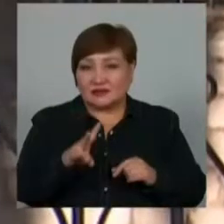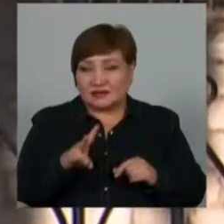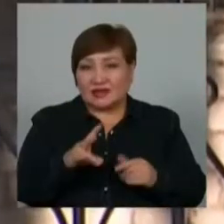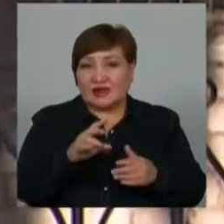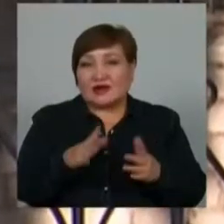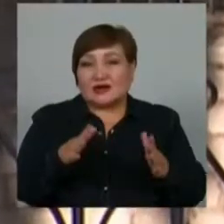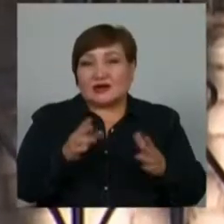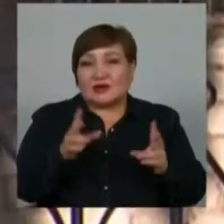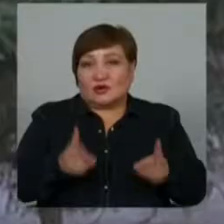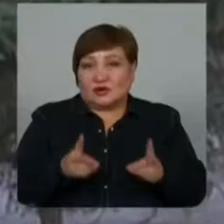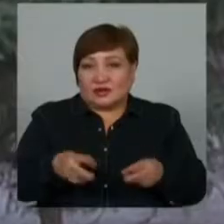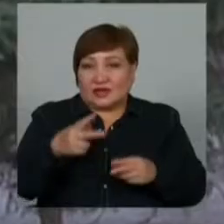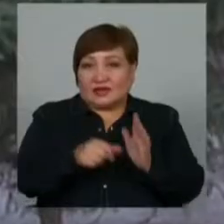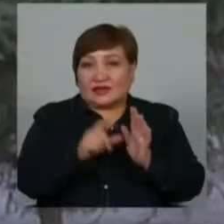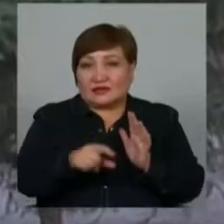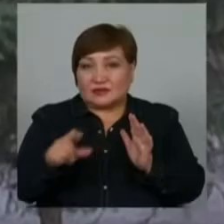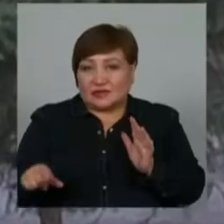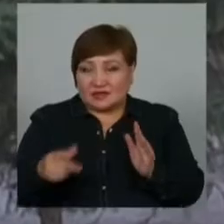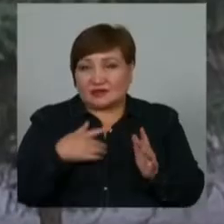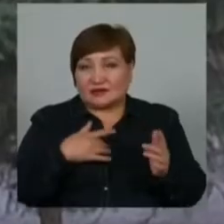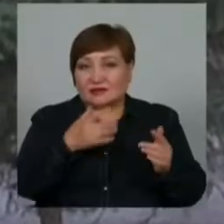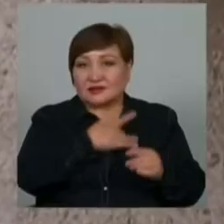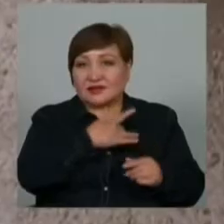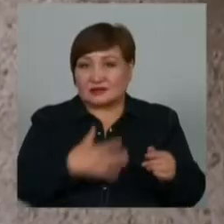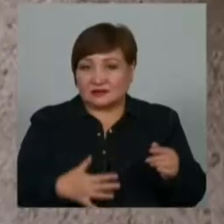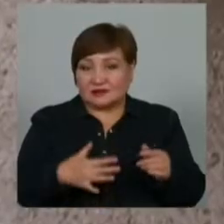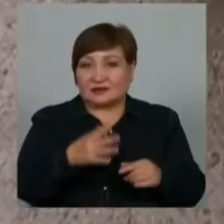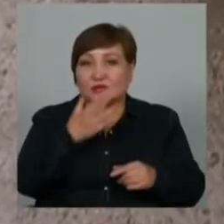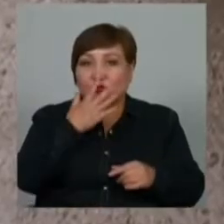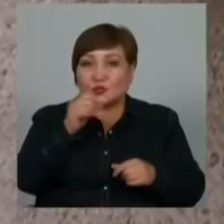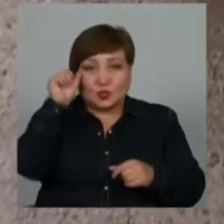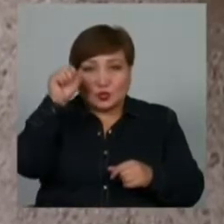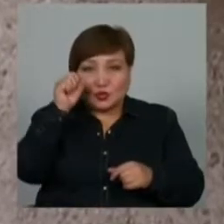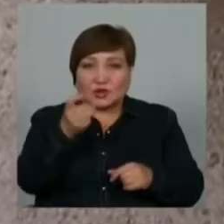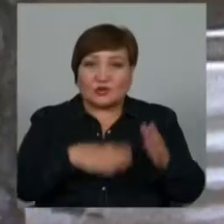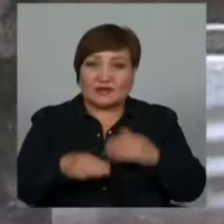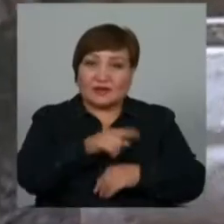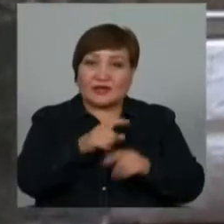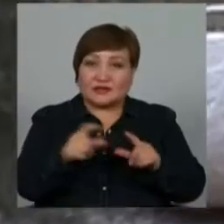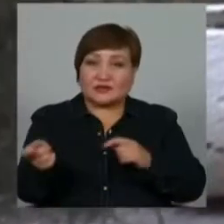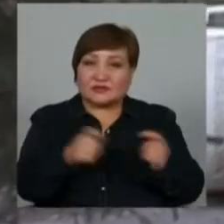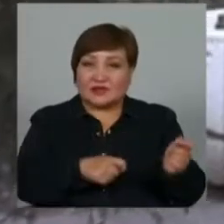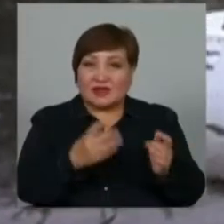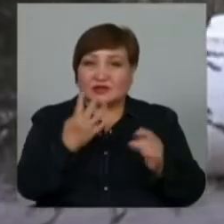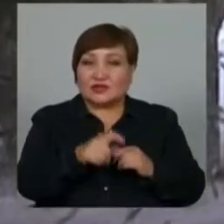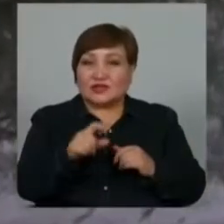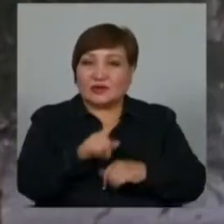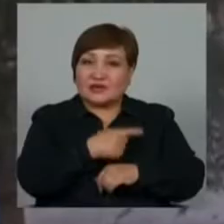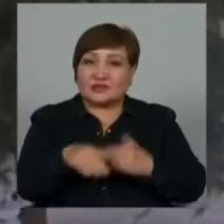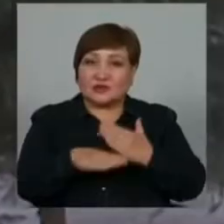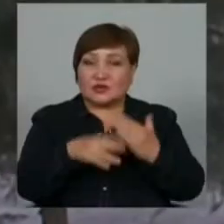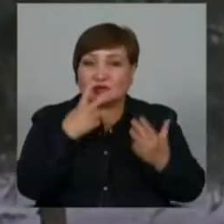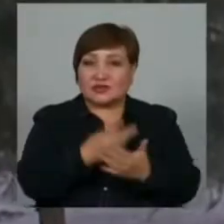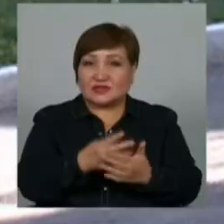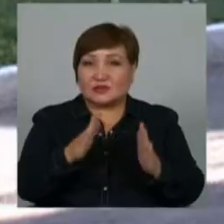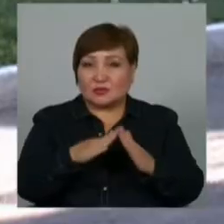зардап шекті. Олар Ұйғыр аудандық ауруханаға бірден жеткізілді. Дәрігерлердің хабарлауынша 4 адамға медициналық көмек көрсетіліп, үйіне жіберіліпті.